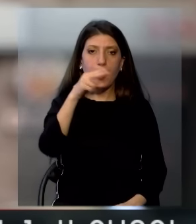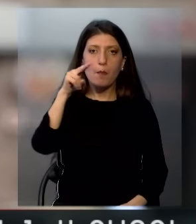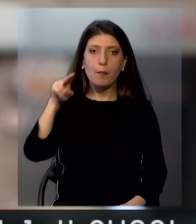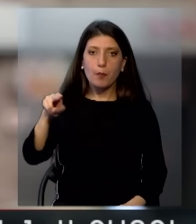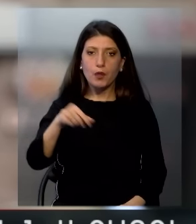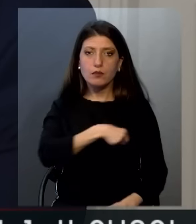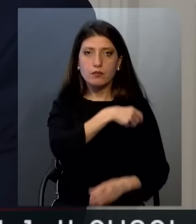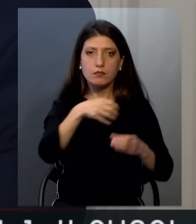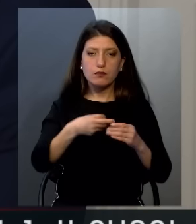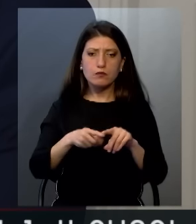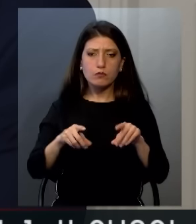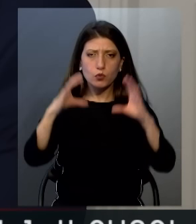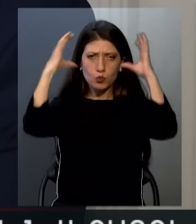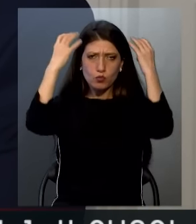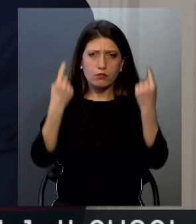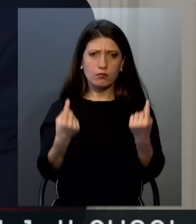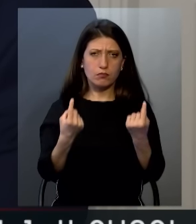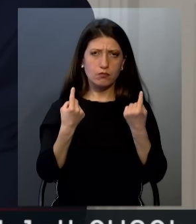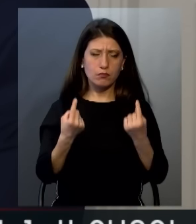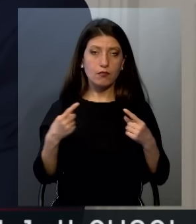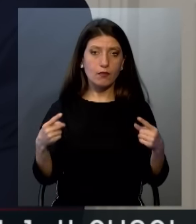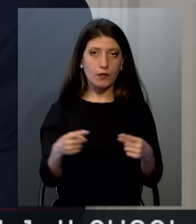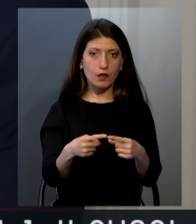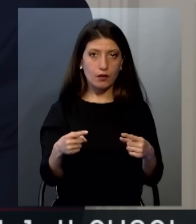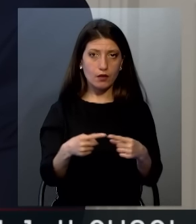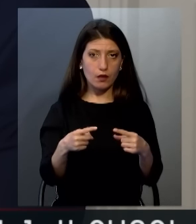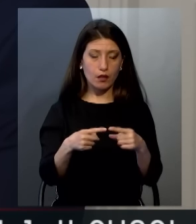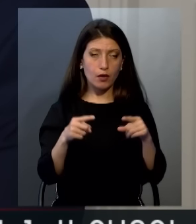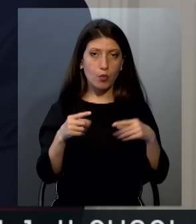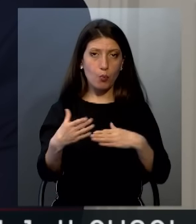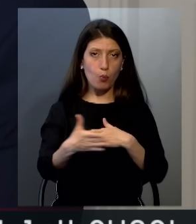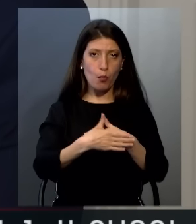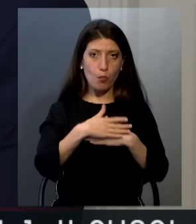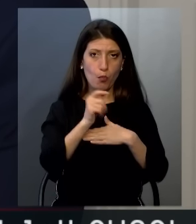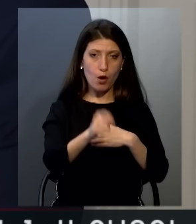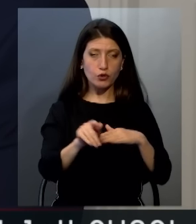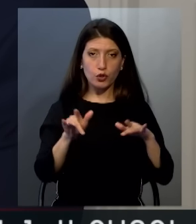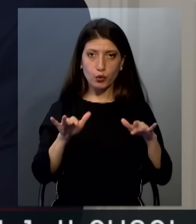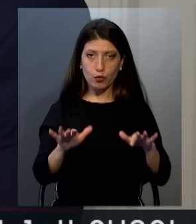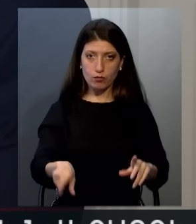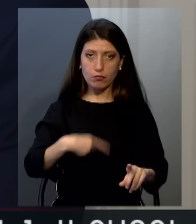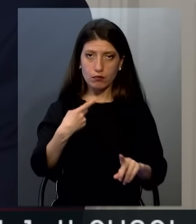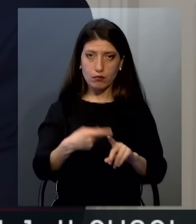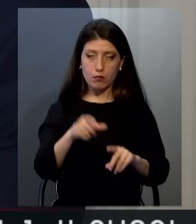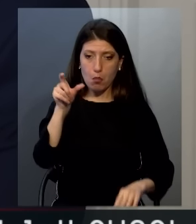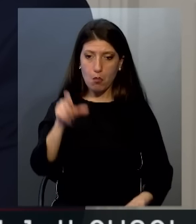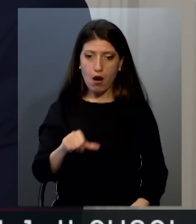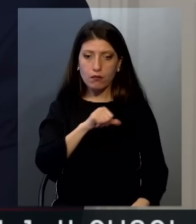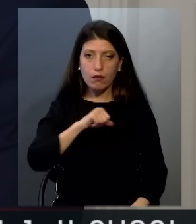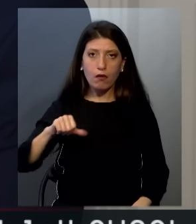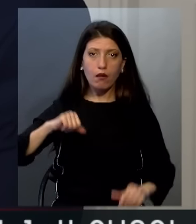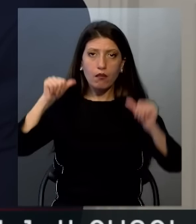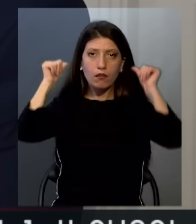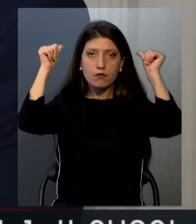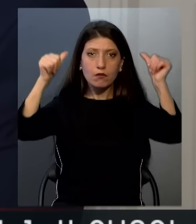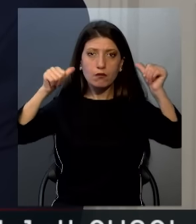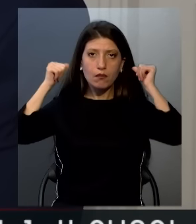արդեն լրջագույն ոչ միայն քրեորեն պատժելի առարկ է, որ մարդը իր կամքից